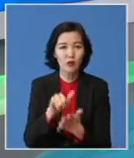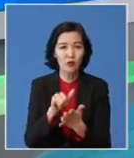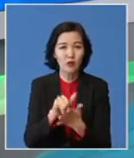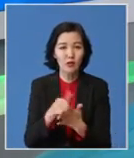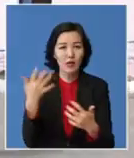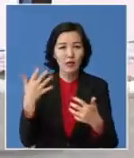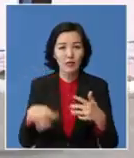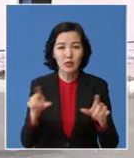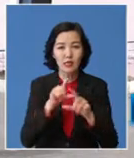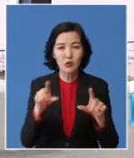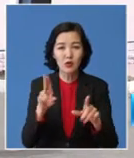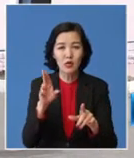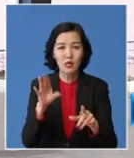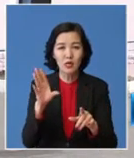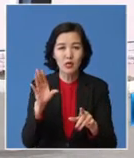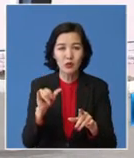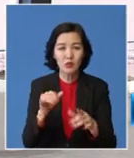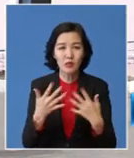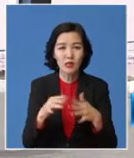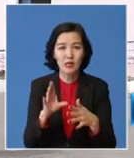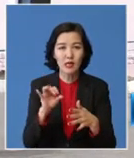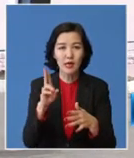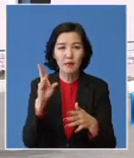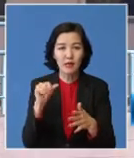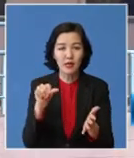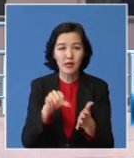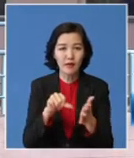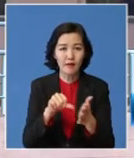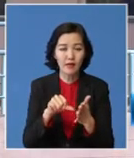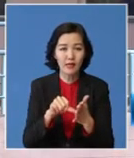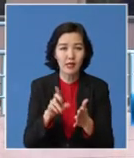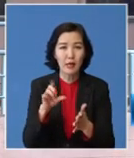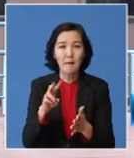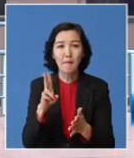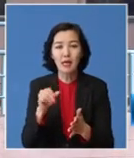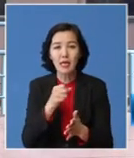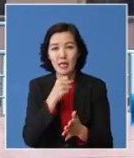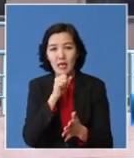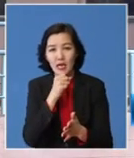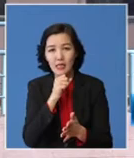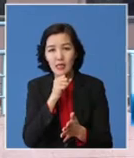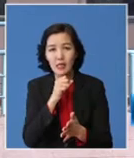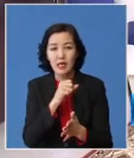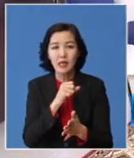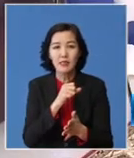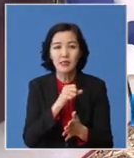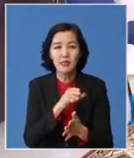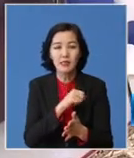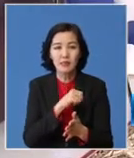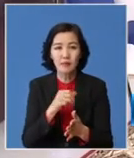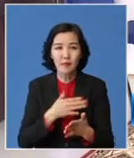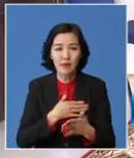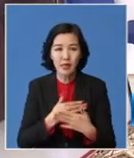средней школе Карасу села Енбек. Как говорят присутствующие, именно Бекен-Ата олицетворял собой преданность